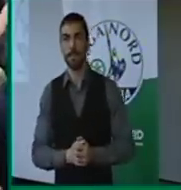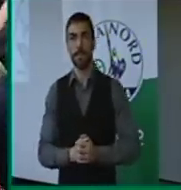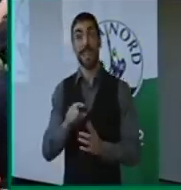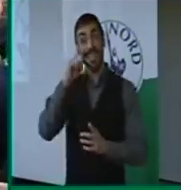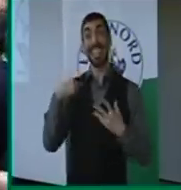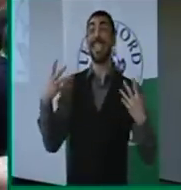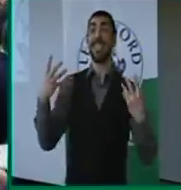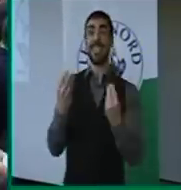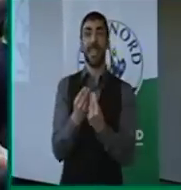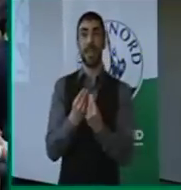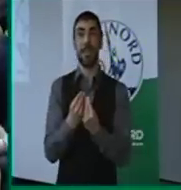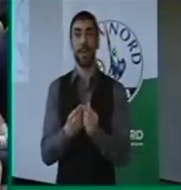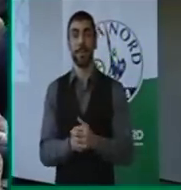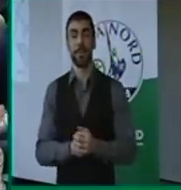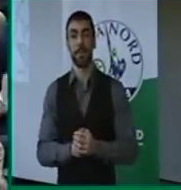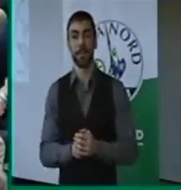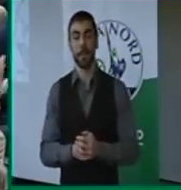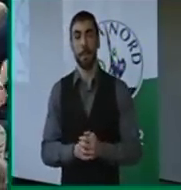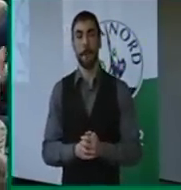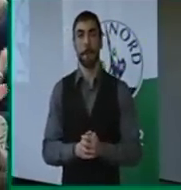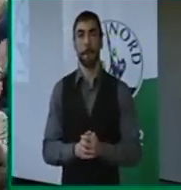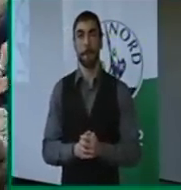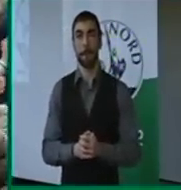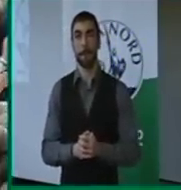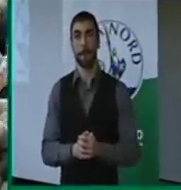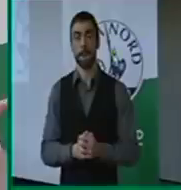insieme ci toglieremo delle belle